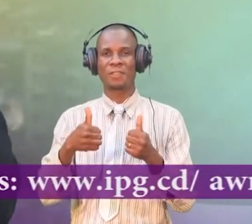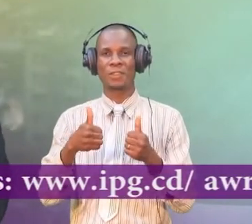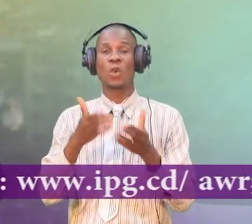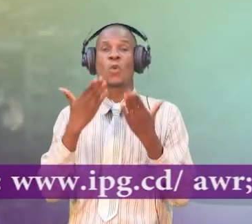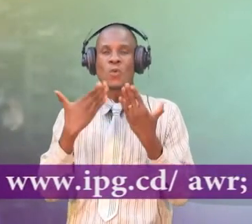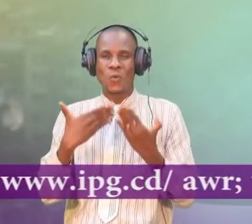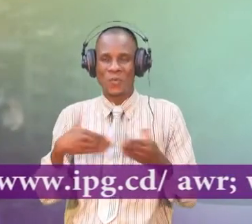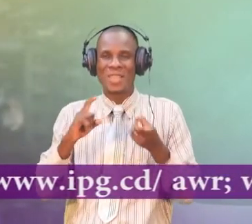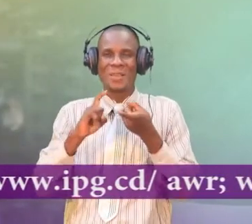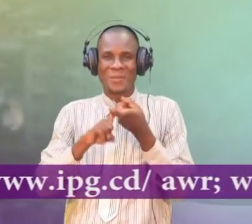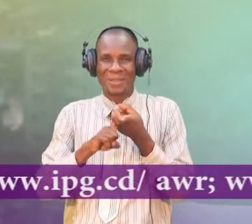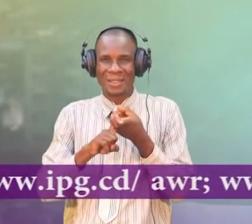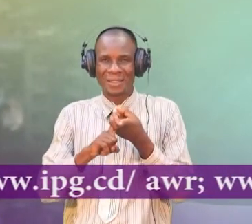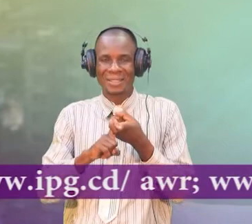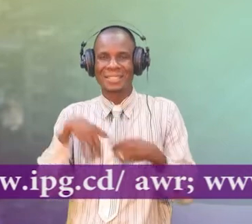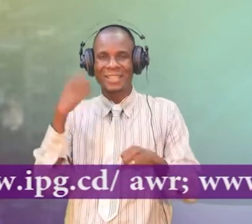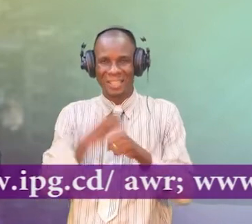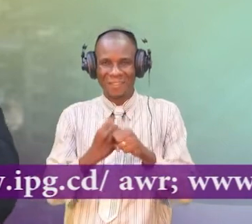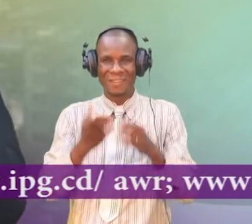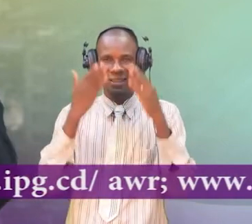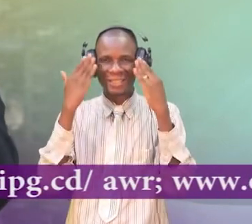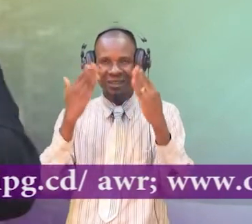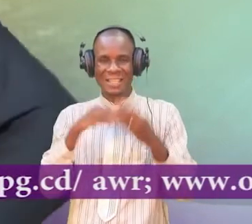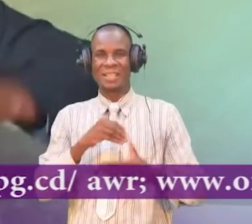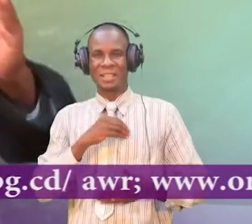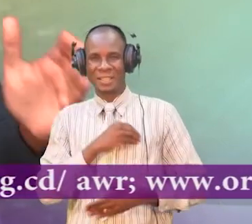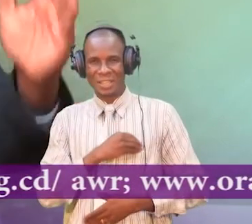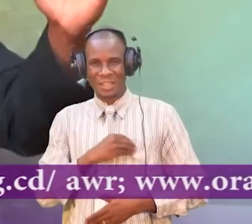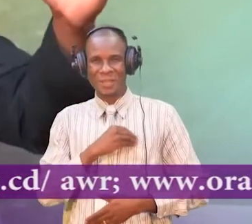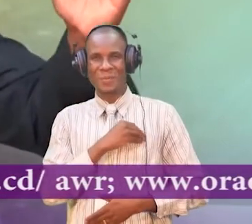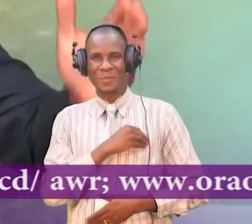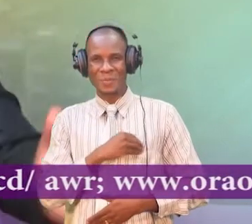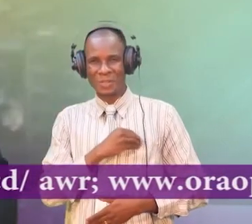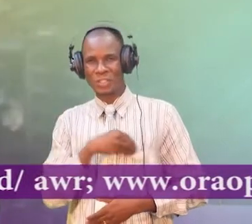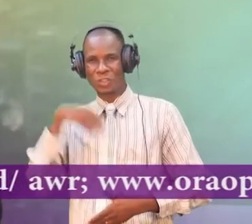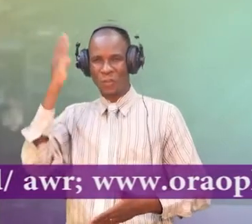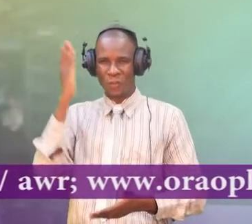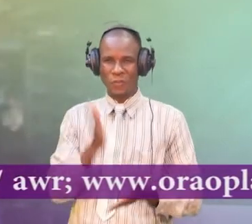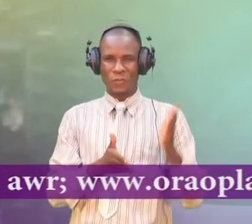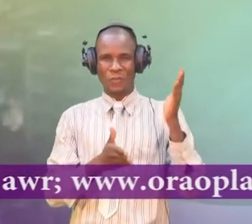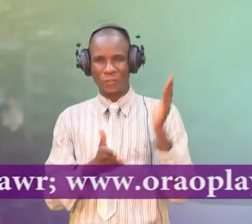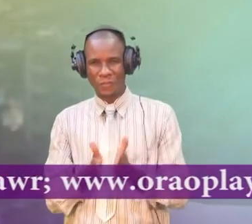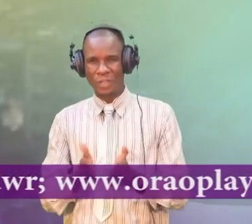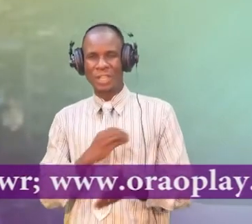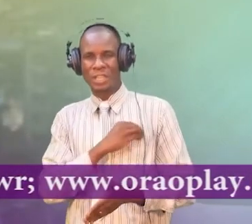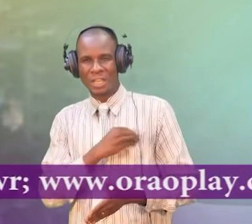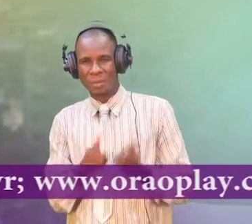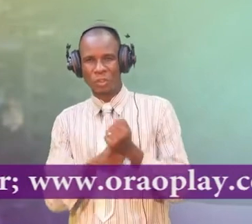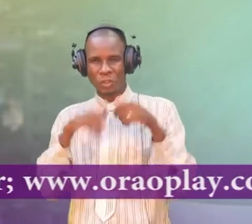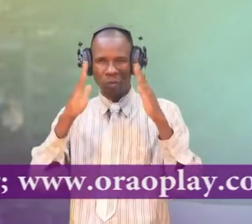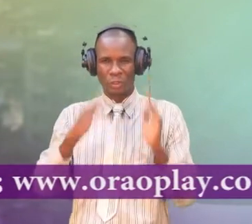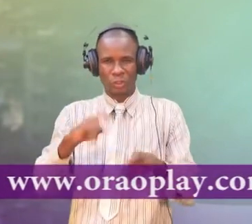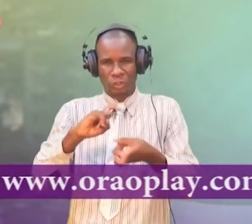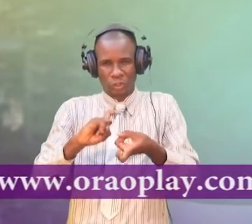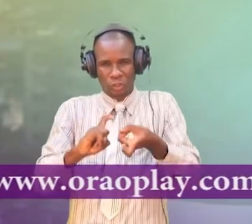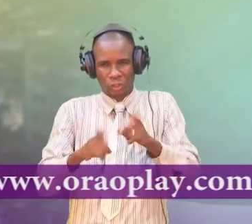Tala tina nini esengeli toka ngama na Yesu Kristo, pamba te na ye kaka nde tokoyeba na kozwa lobiko.